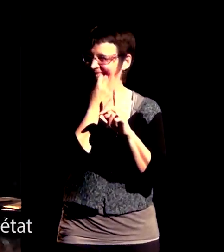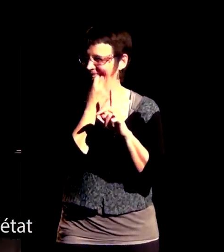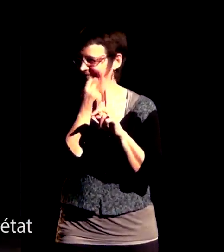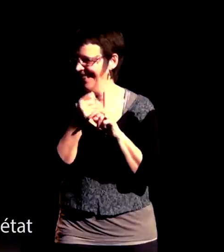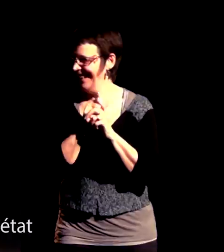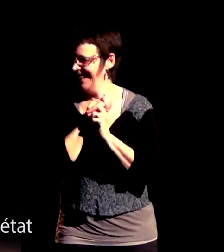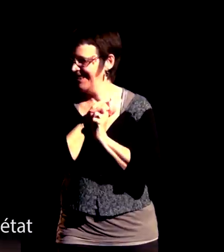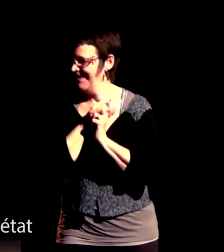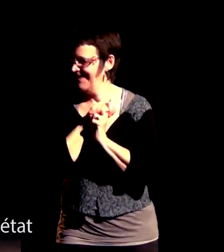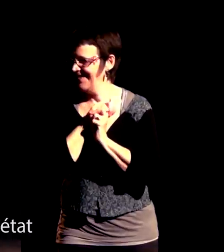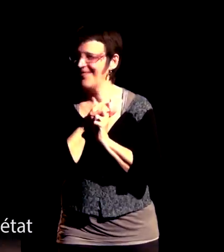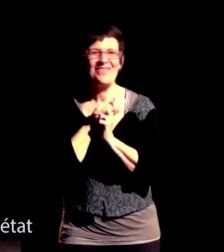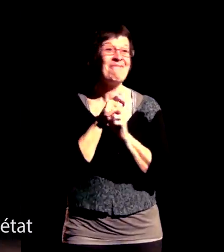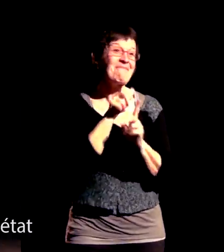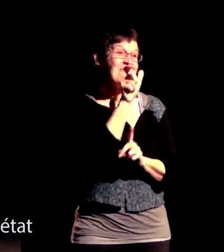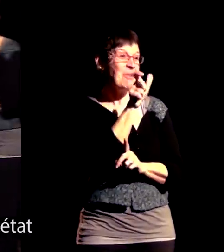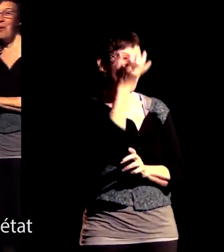Philosémitisme. C'est-à-dire que